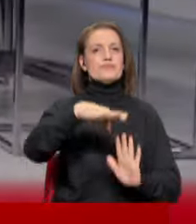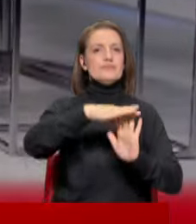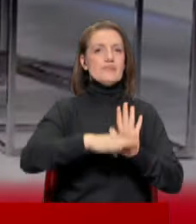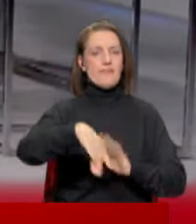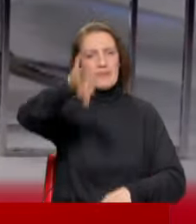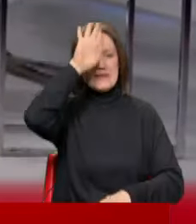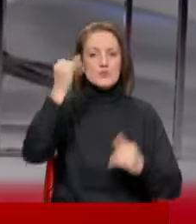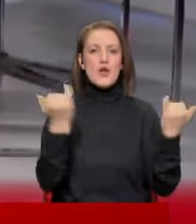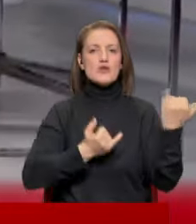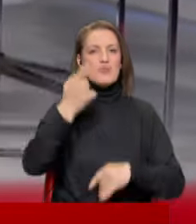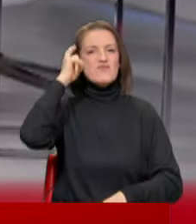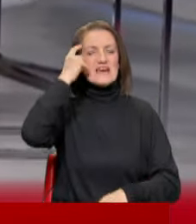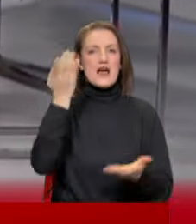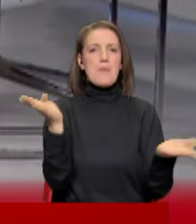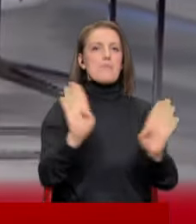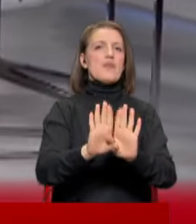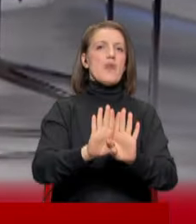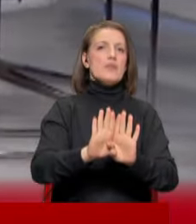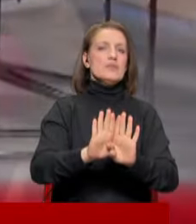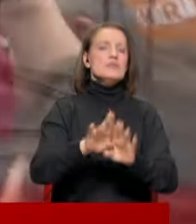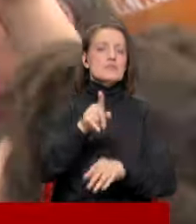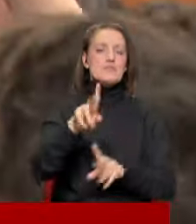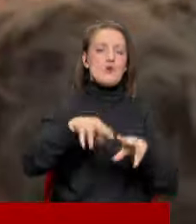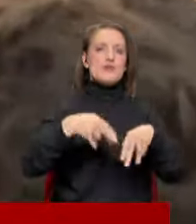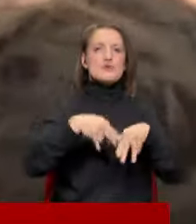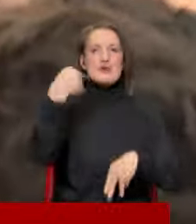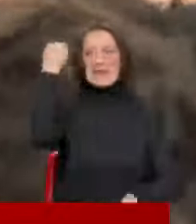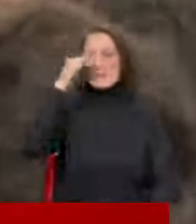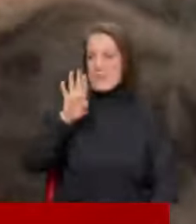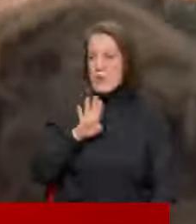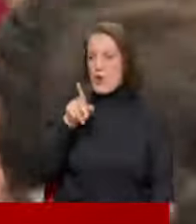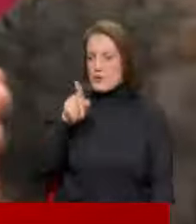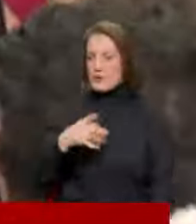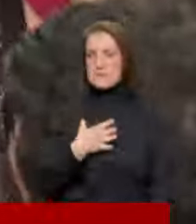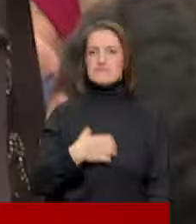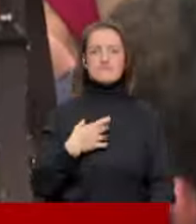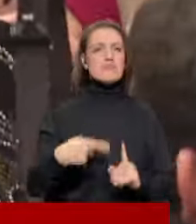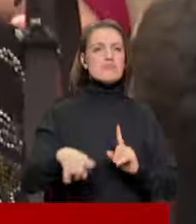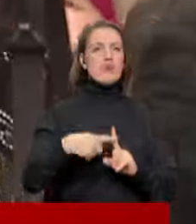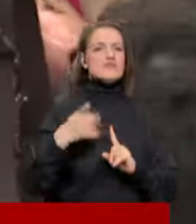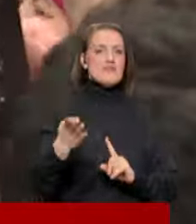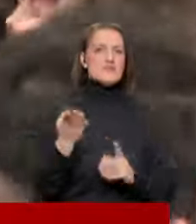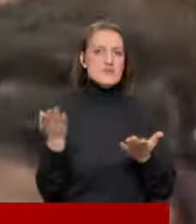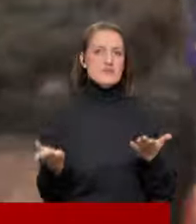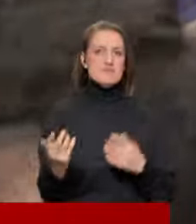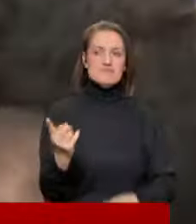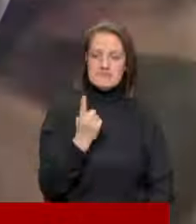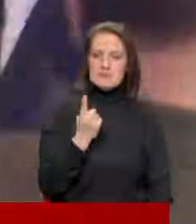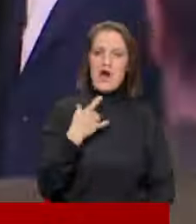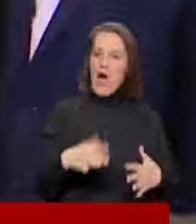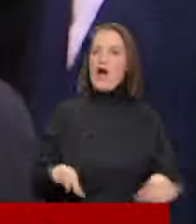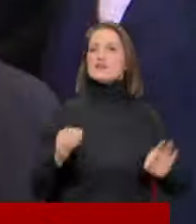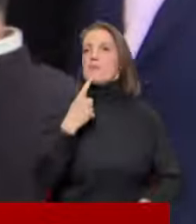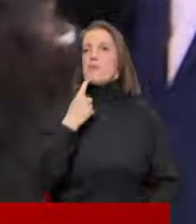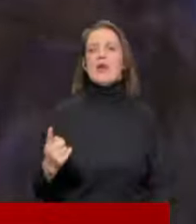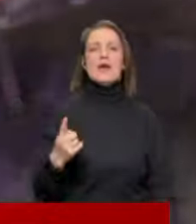İstanbul'u tartışma fikrine kapıları kapatan Murat kurum imamoğlu'dan tereddütsüz olumlu karşılarım çıkışı gelince hazırım